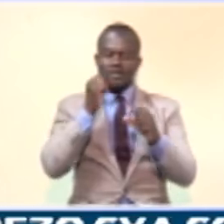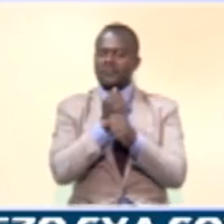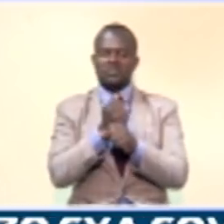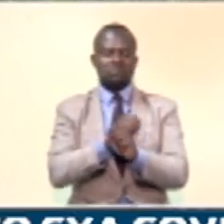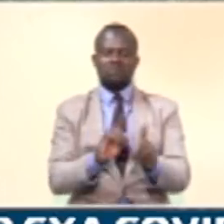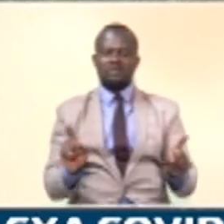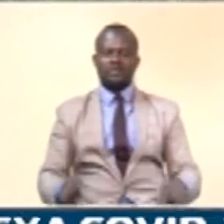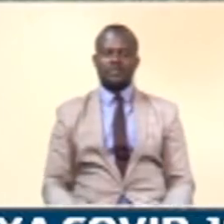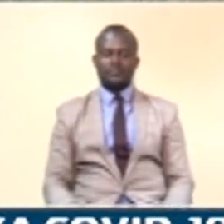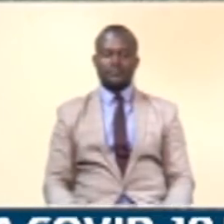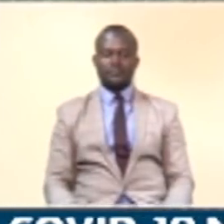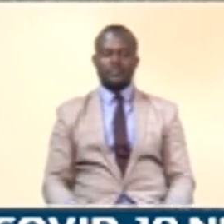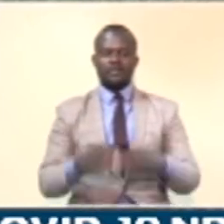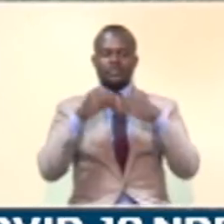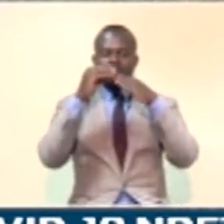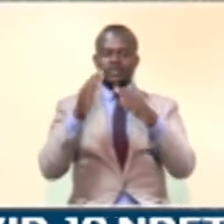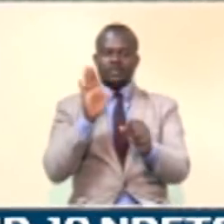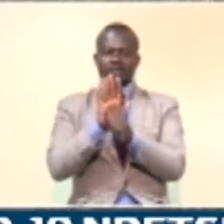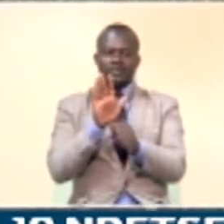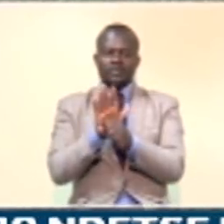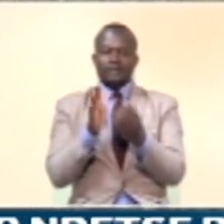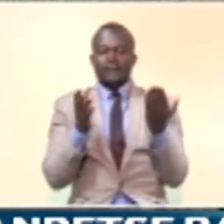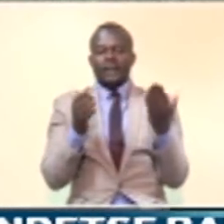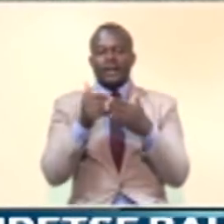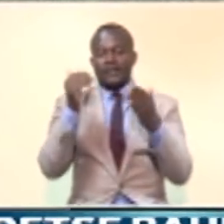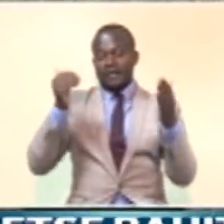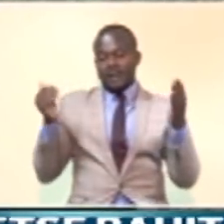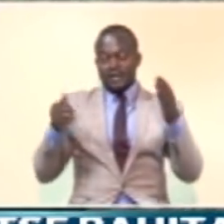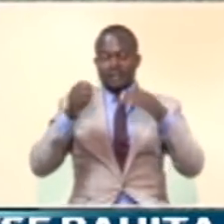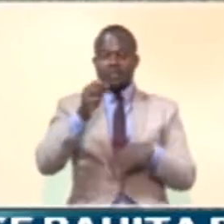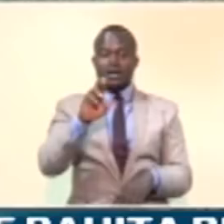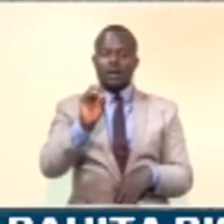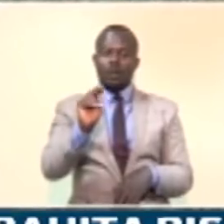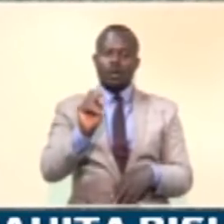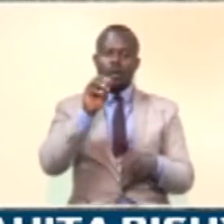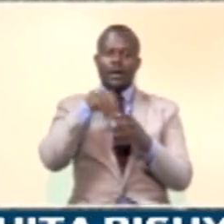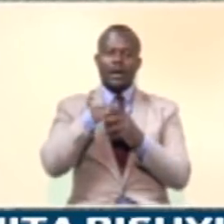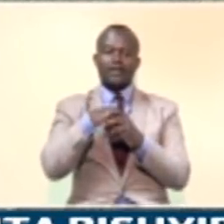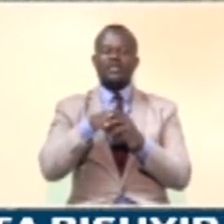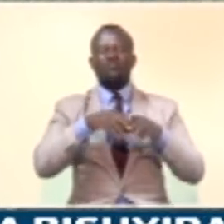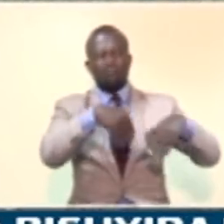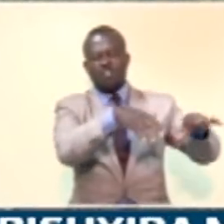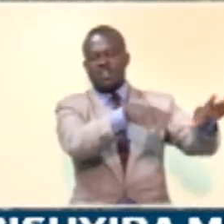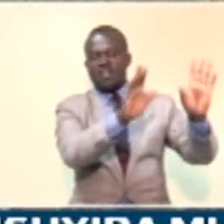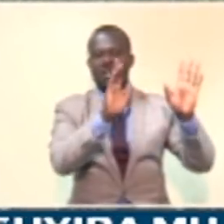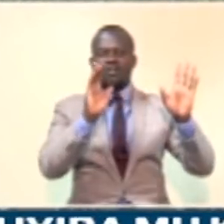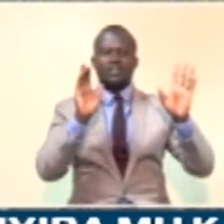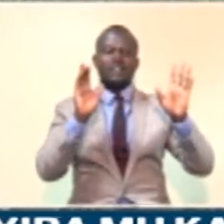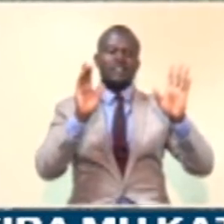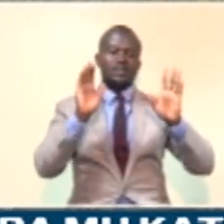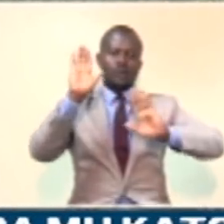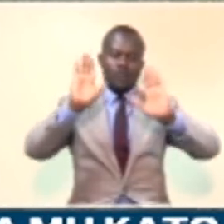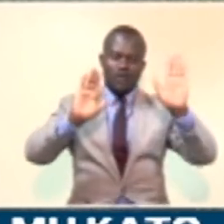babikozwa. Abayobozi benshi babanjirije Macron bari mu guhakana uruhare